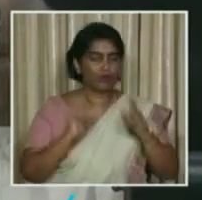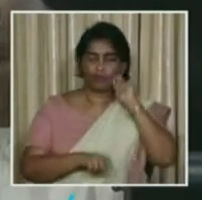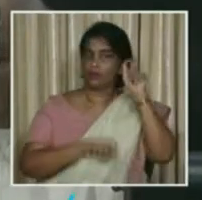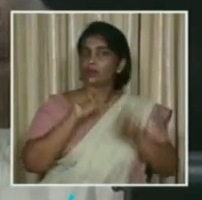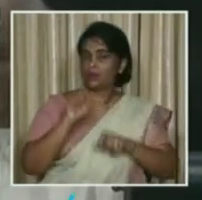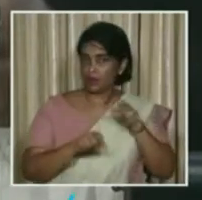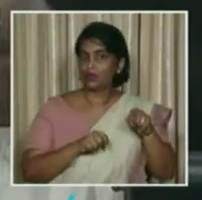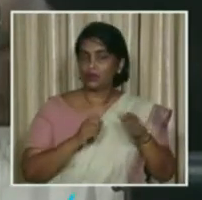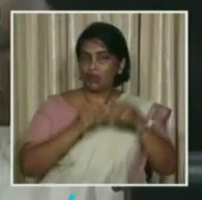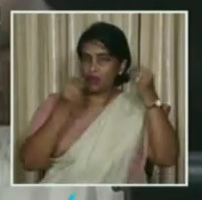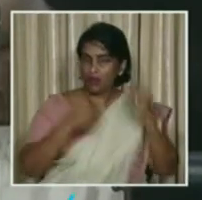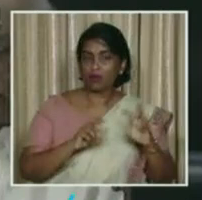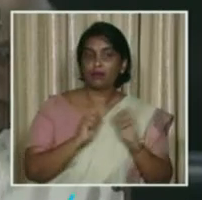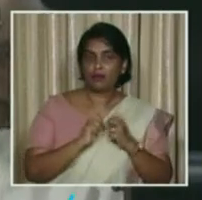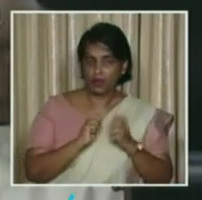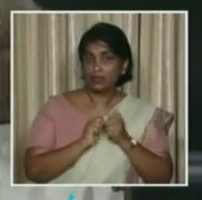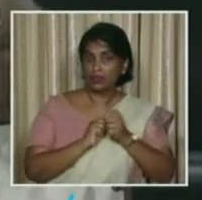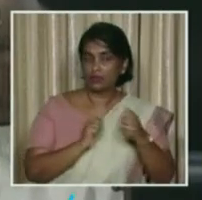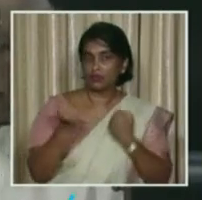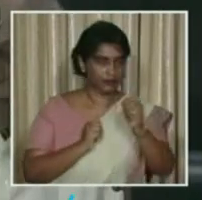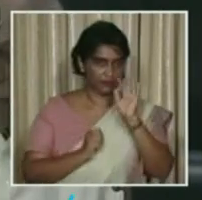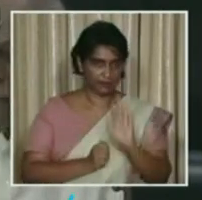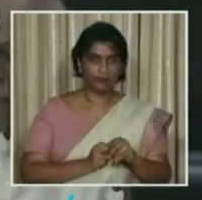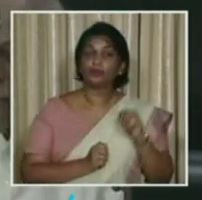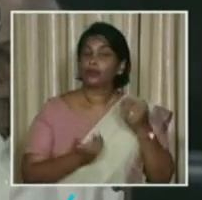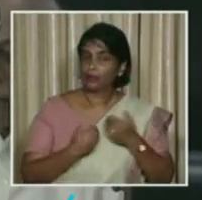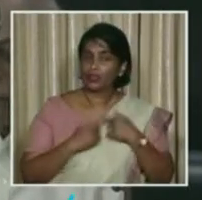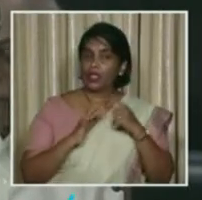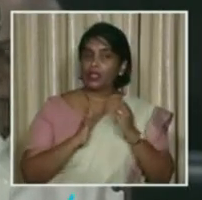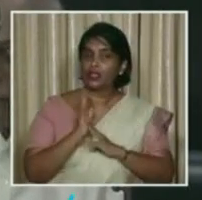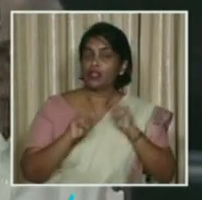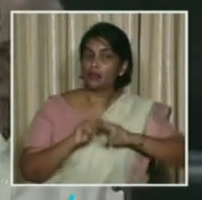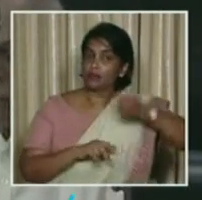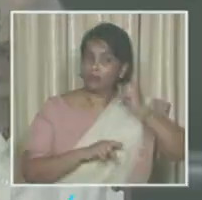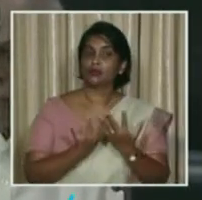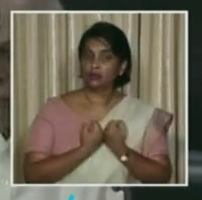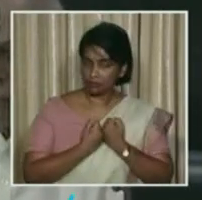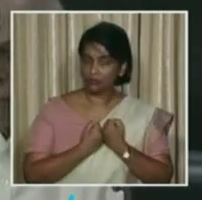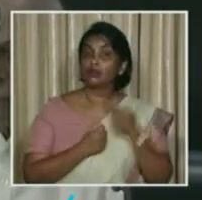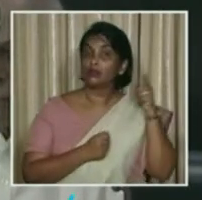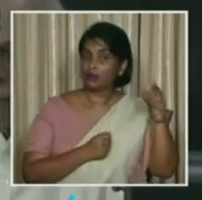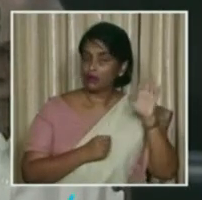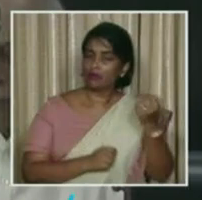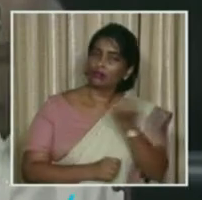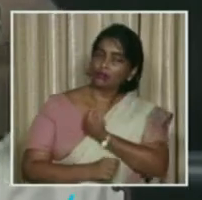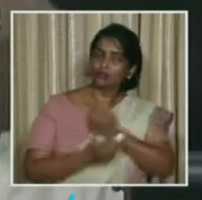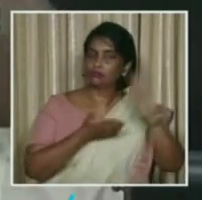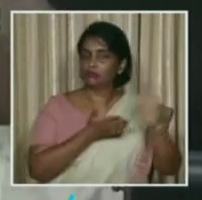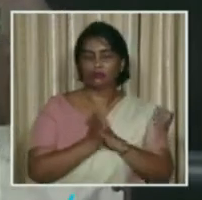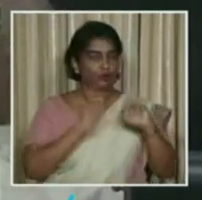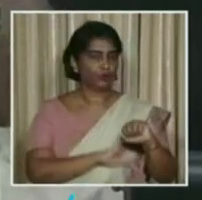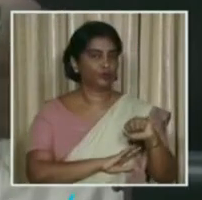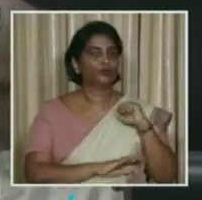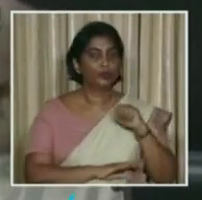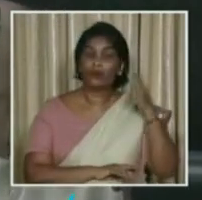ජනතාව මේ කඩාකප්පල්කාරී වැඩවලට සහය දැක්වේ නැහැ අපට IMF එකඟතාවයේ ලබා ගැනීමට ඔවුන්ගේ කැපවීම විශාල ශක්තියක්